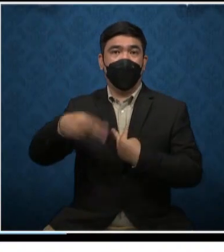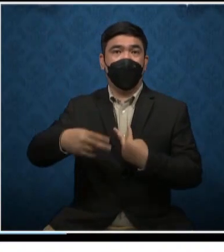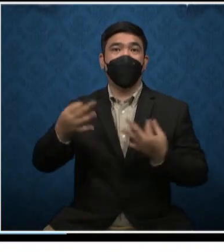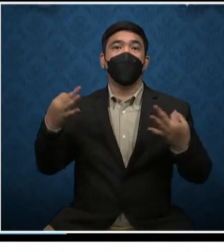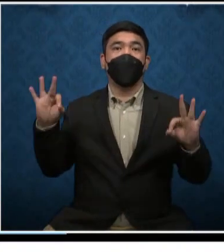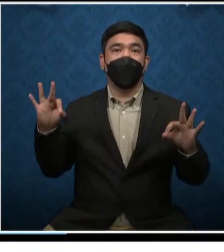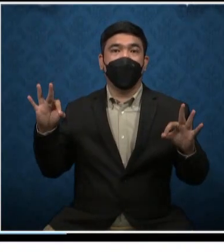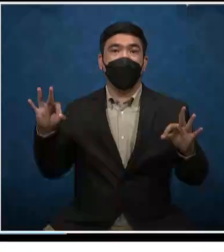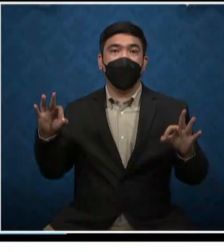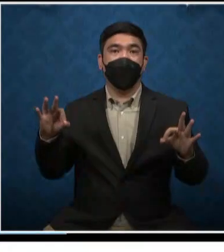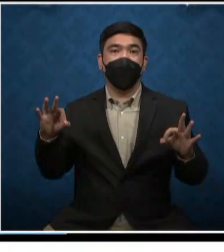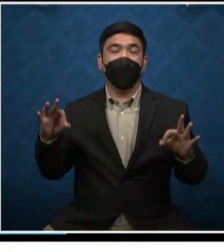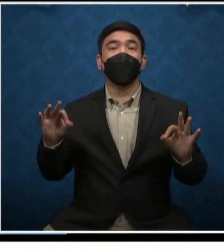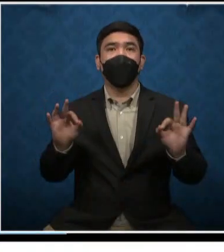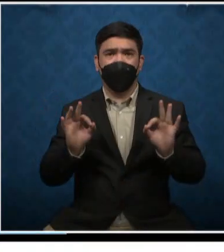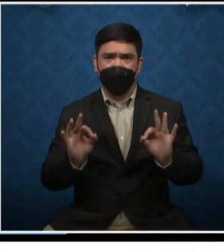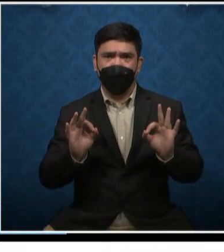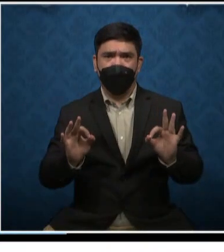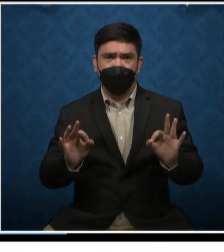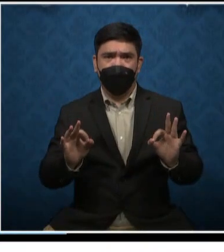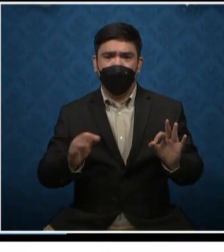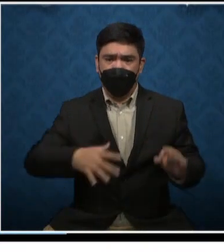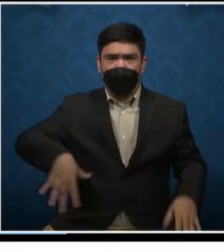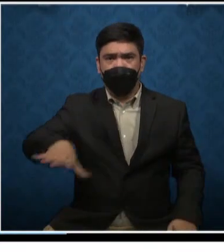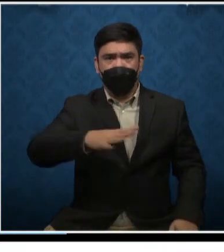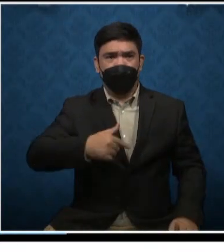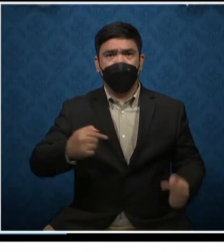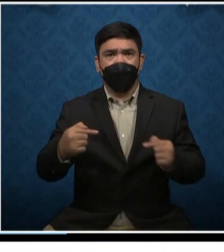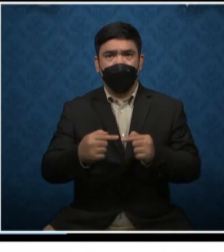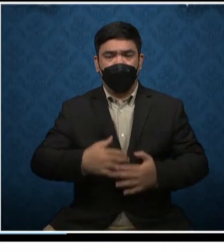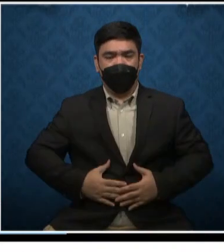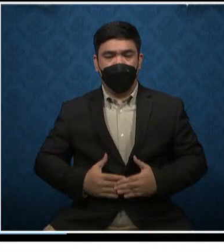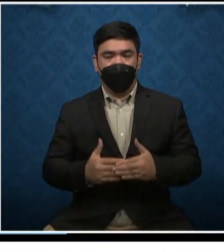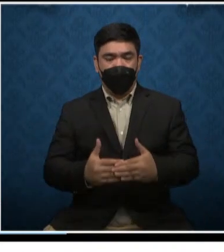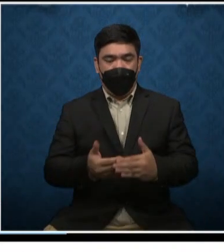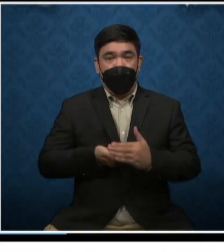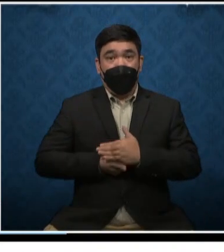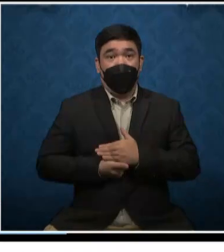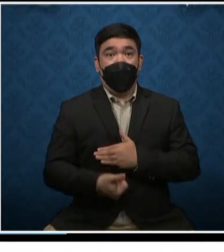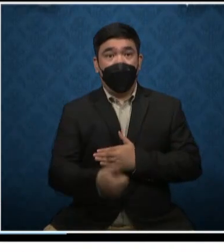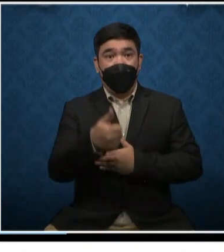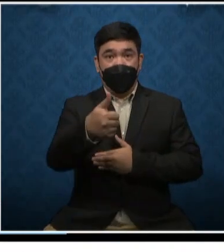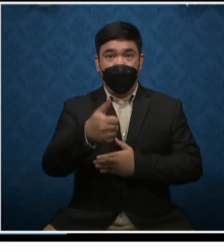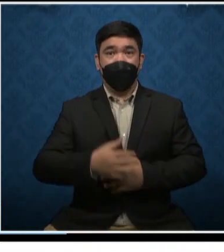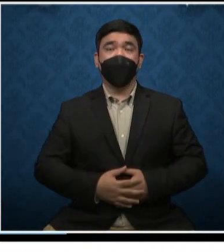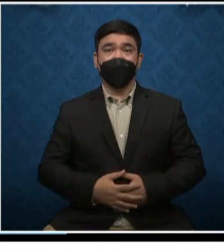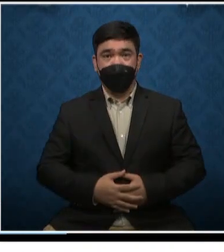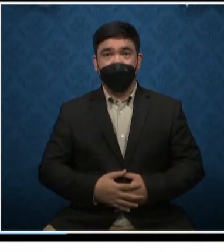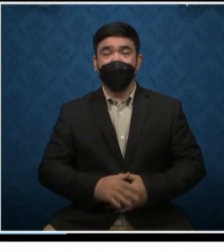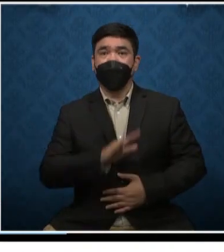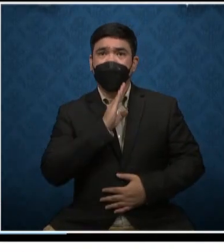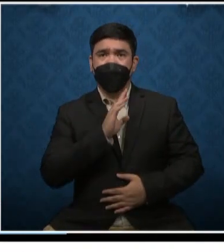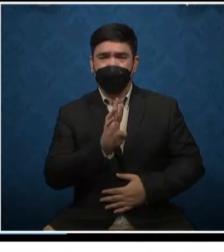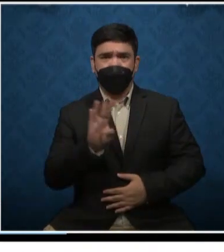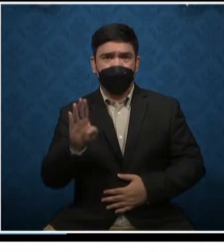ยซึ่งก็ครอบคลุมไปถึงการคลอดบุตรด้วยซึ่งข้อเสนอนี้เป็นรูป